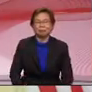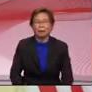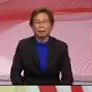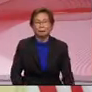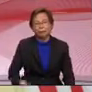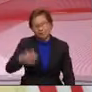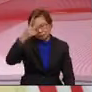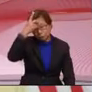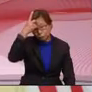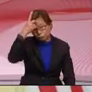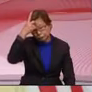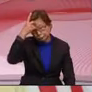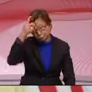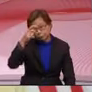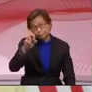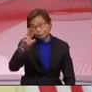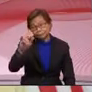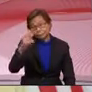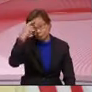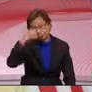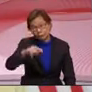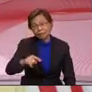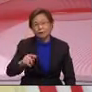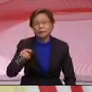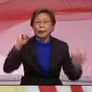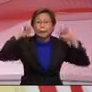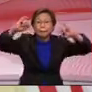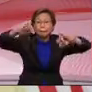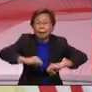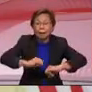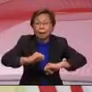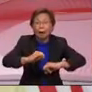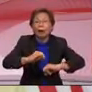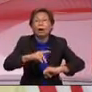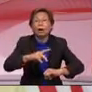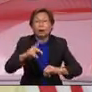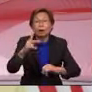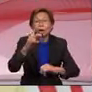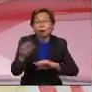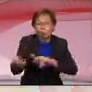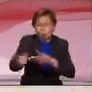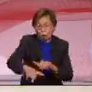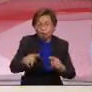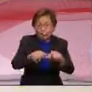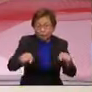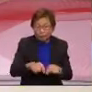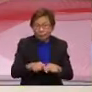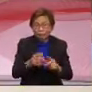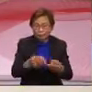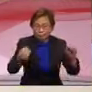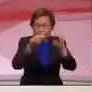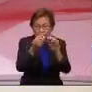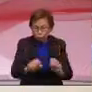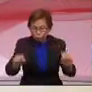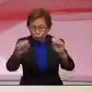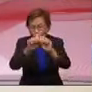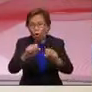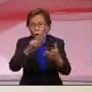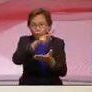Okey. Datuk Sri, bagi ibadah korban seperti diumumkan bahawa tempat dibenarkan adalah di masjid, surau dan